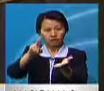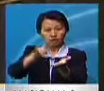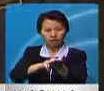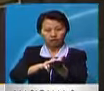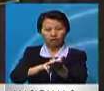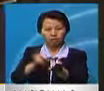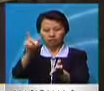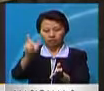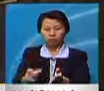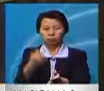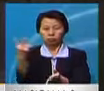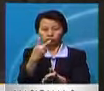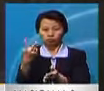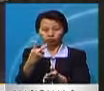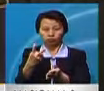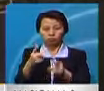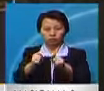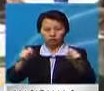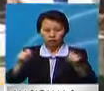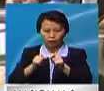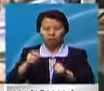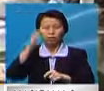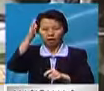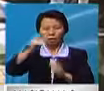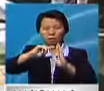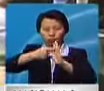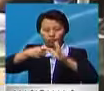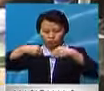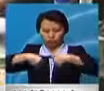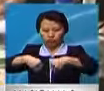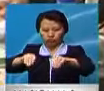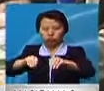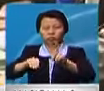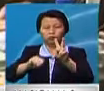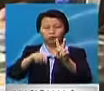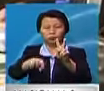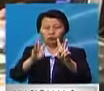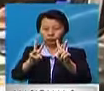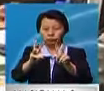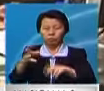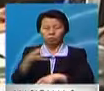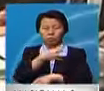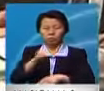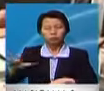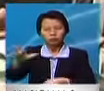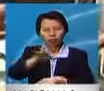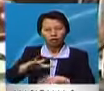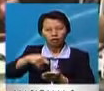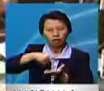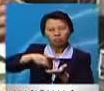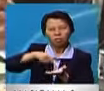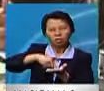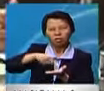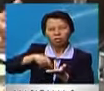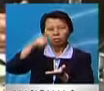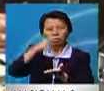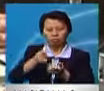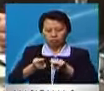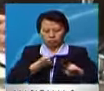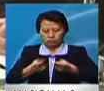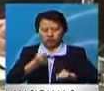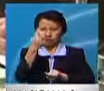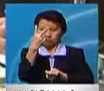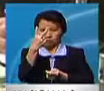pilihan raya bagi kedua-dua bahagian pilihan raya berkenaan akan mula dijual pada 2 Jun ini. Manakala anggaran belanjawan yang diperlukan bagi